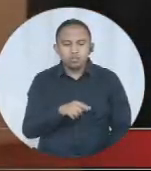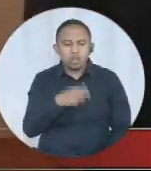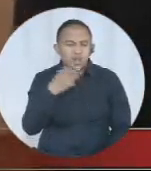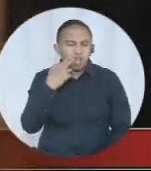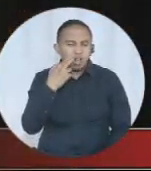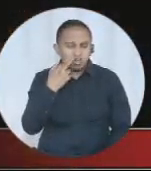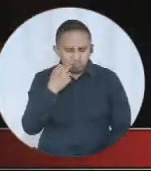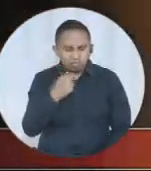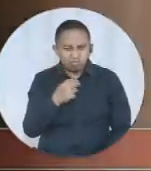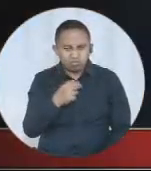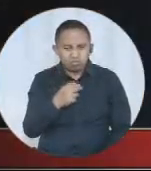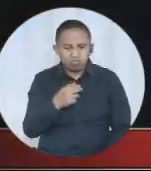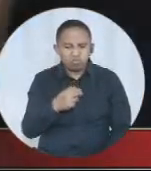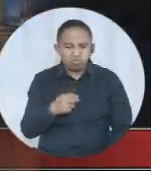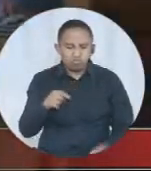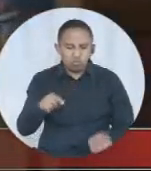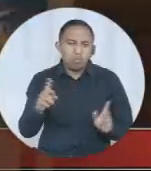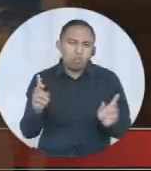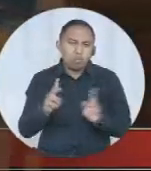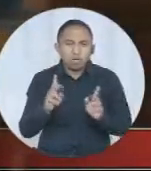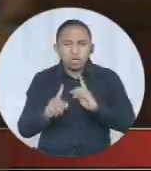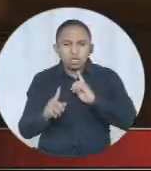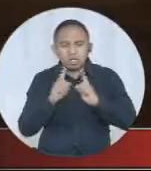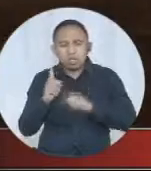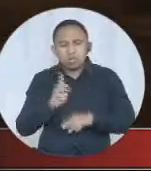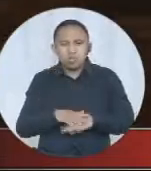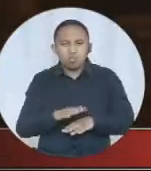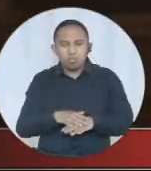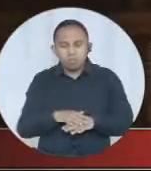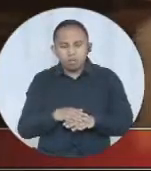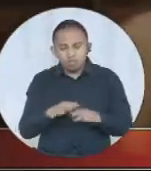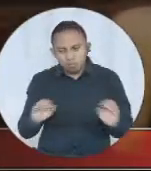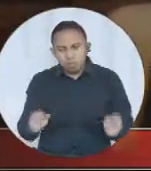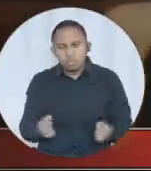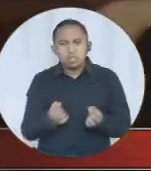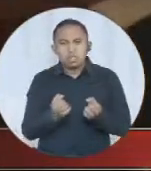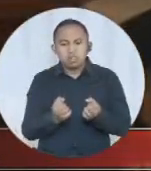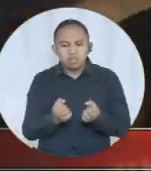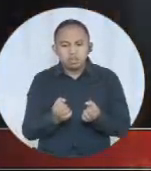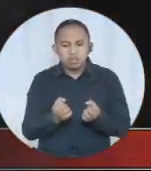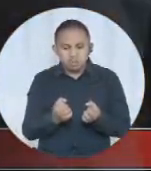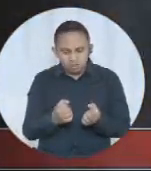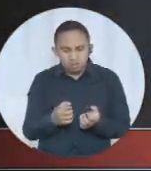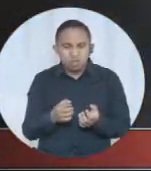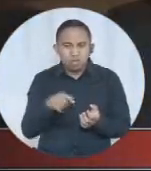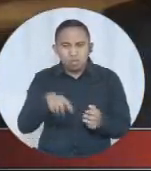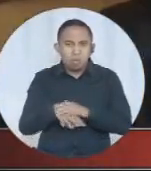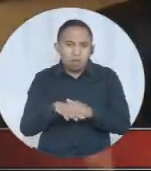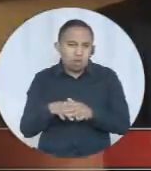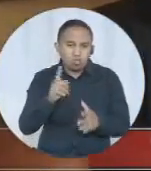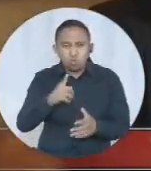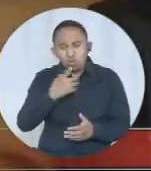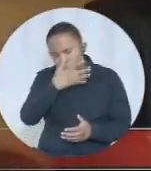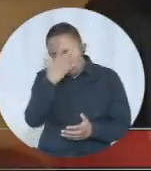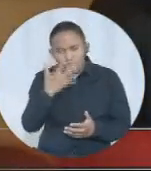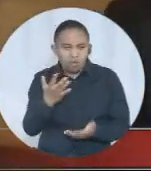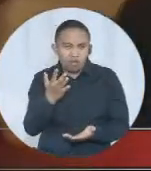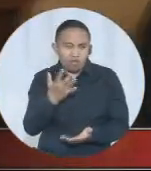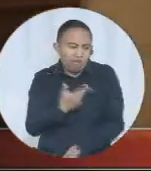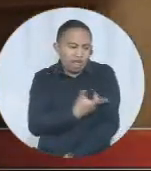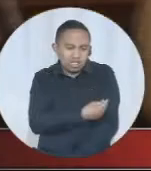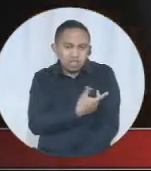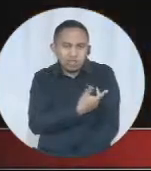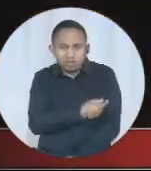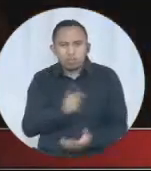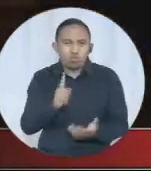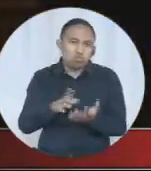isan'ny songadina tamin'ny fionandro tonta ny firesana ny ezaka iarahana amin'ny fampitombona ny tany olona vita vaksiny eto Madagasikara eo ihany koa ny